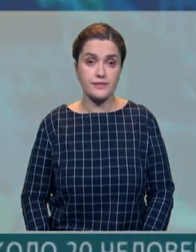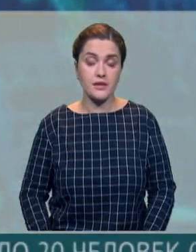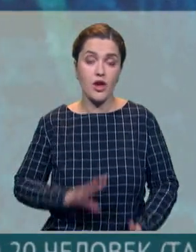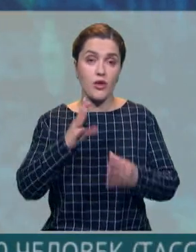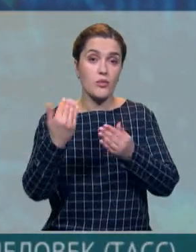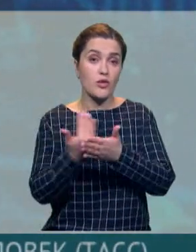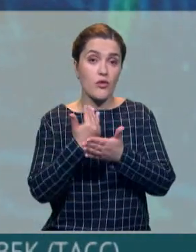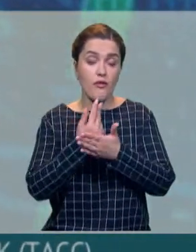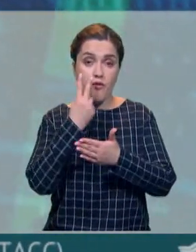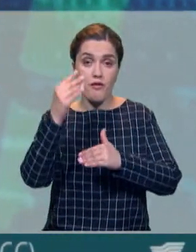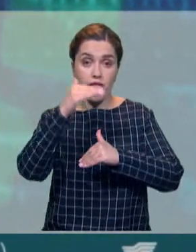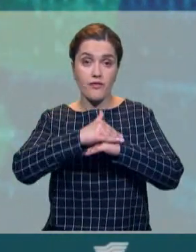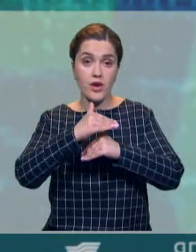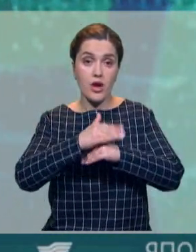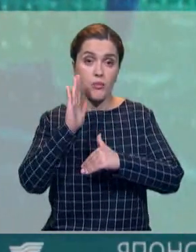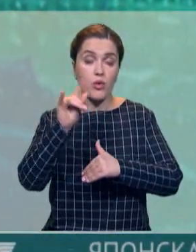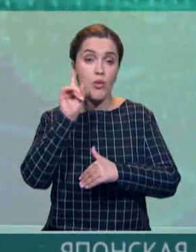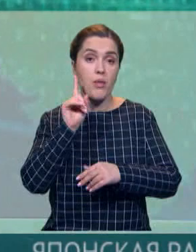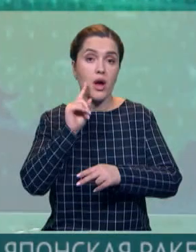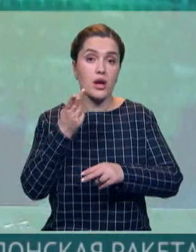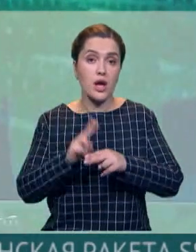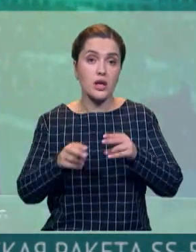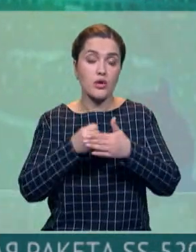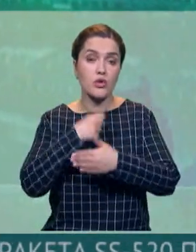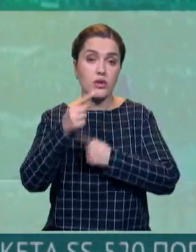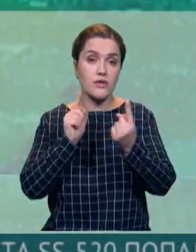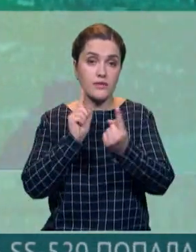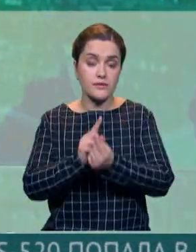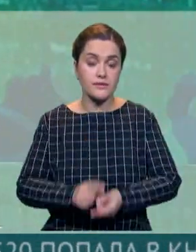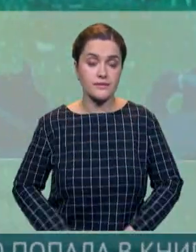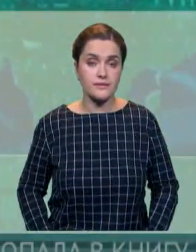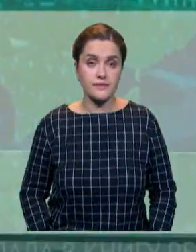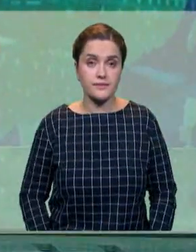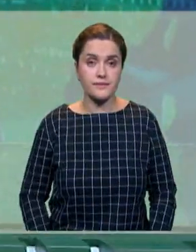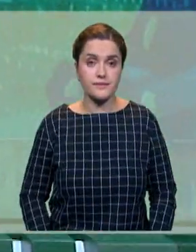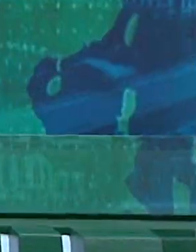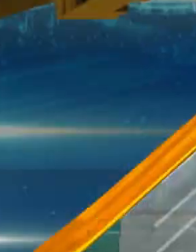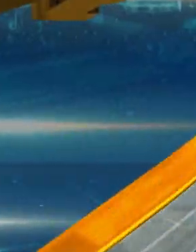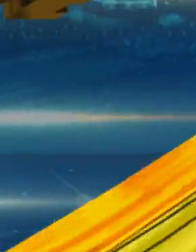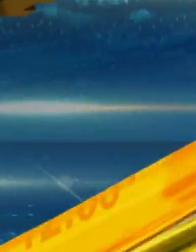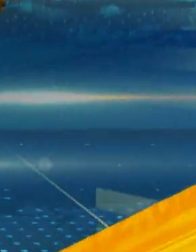Итоговые выпуски новостей смотрите в 7 и в 9 часов вечера. А у нас на этом все. До свидания.